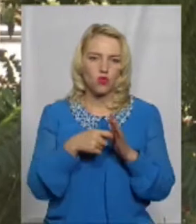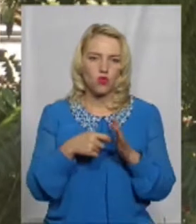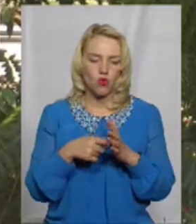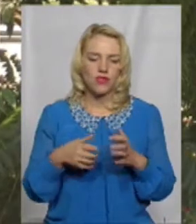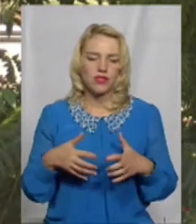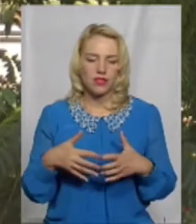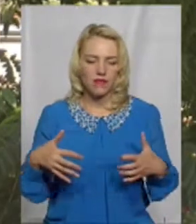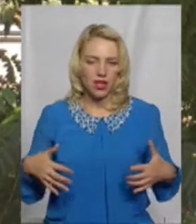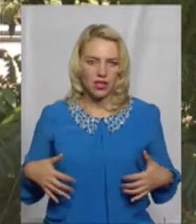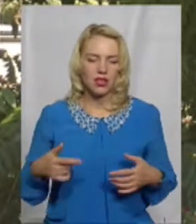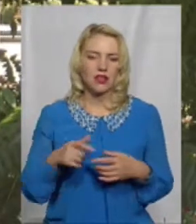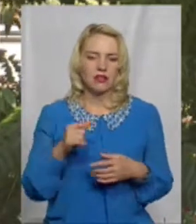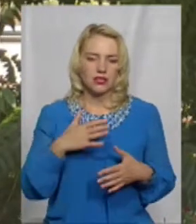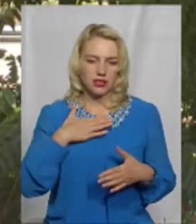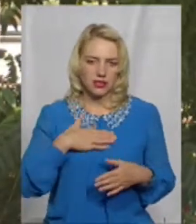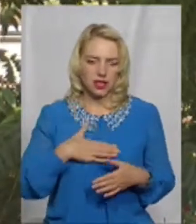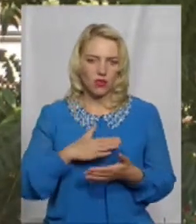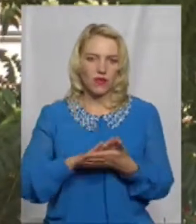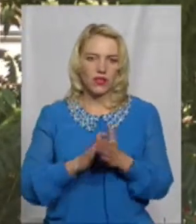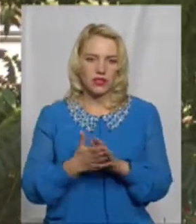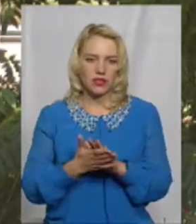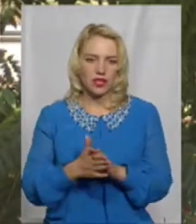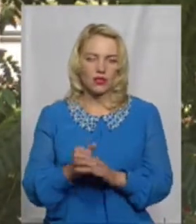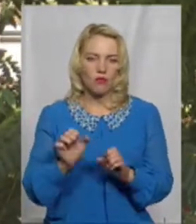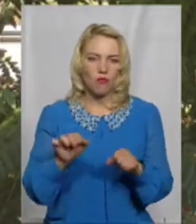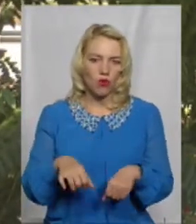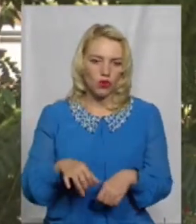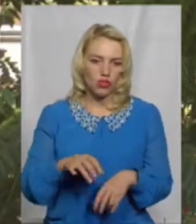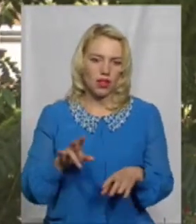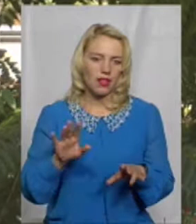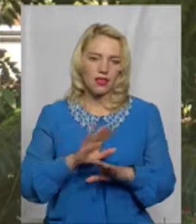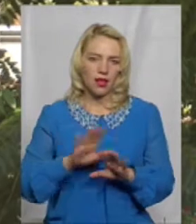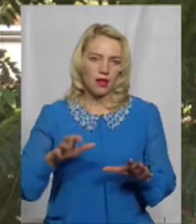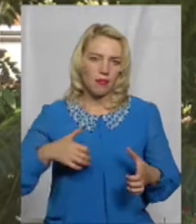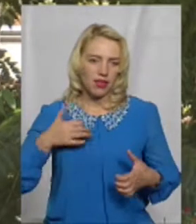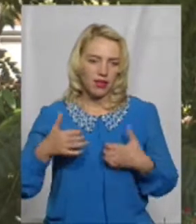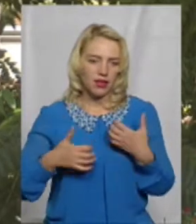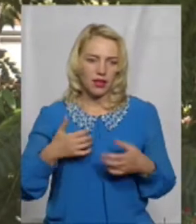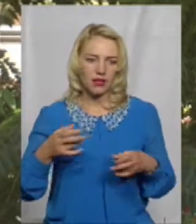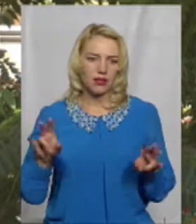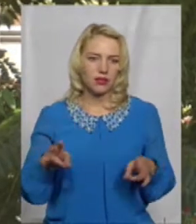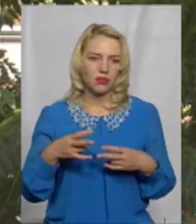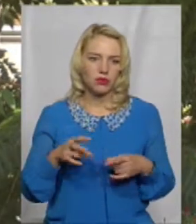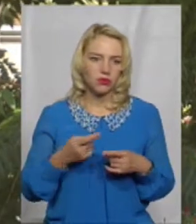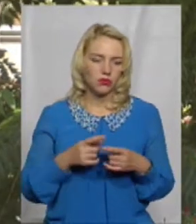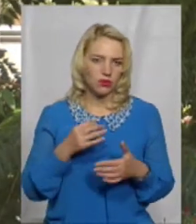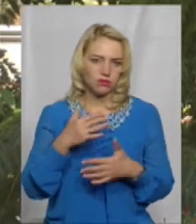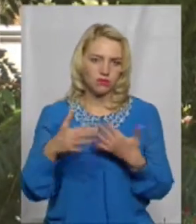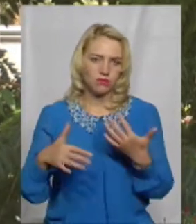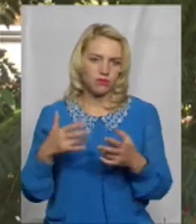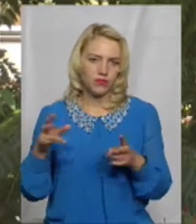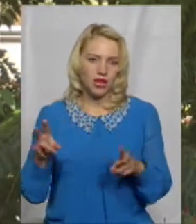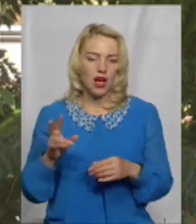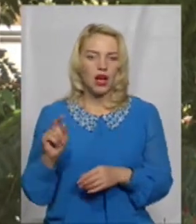Стан задовільний і можна не панікувати, можна не бити в колокола, як це все почали зараз робити. А